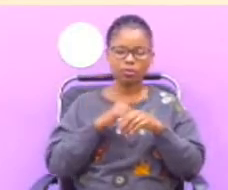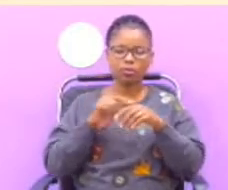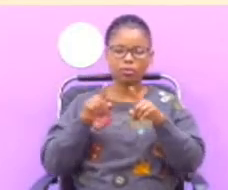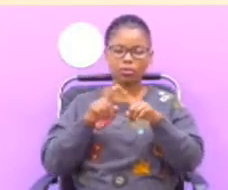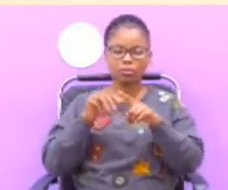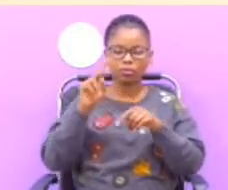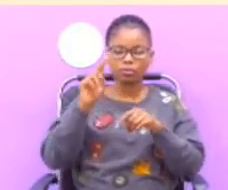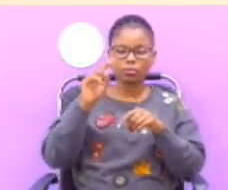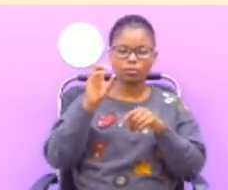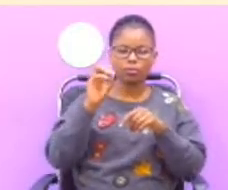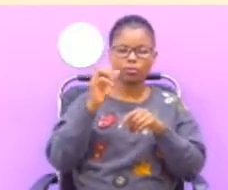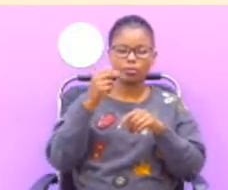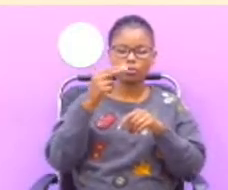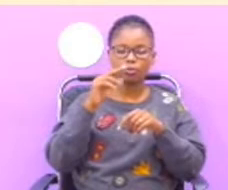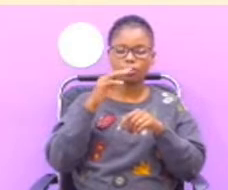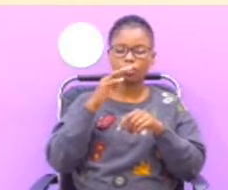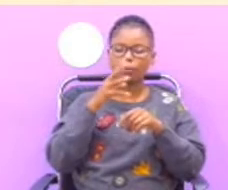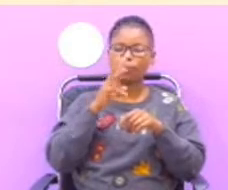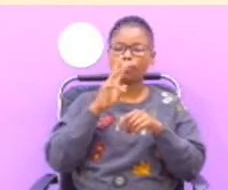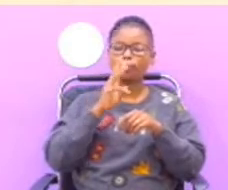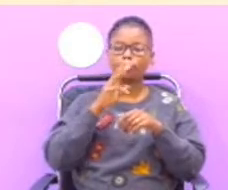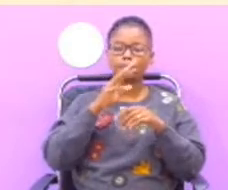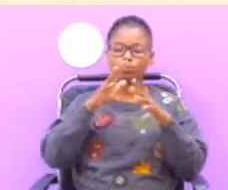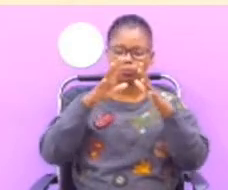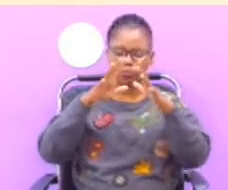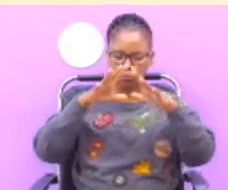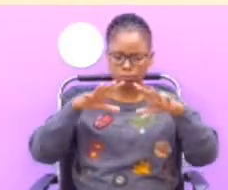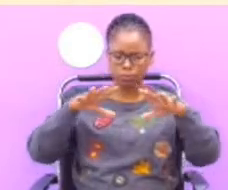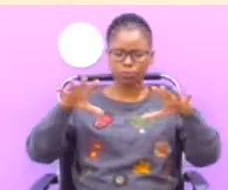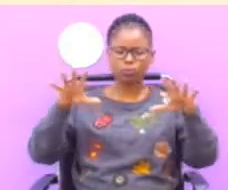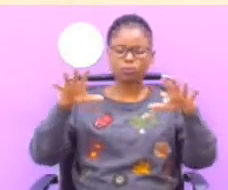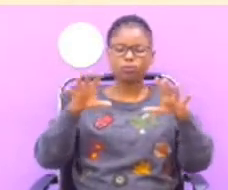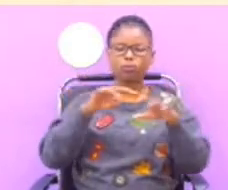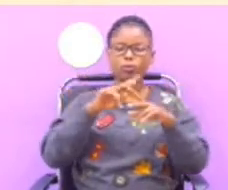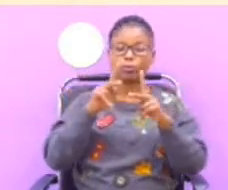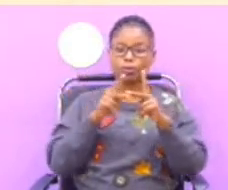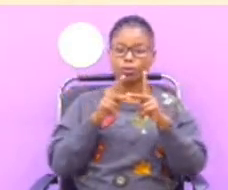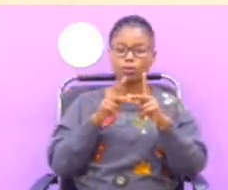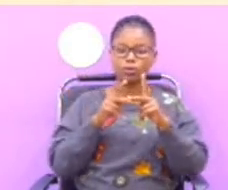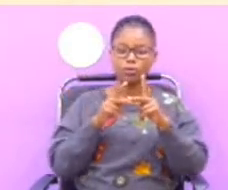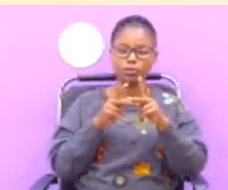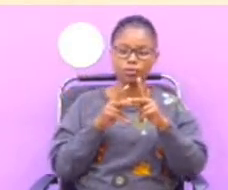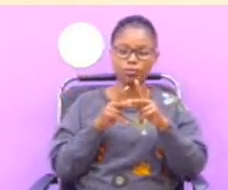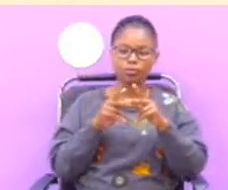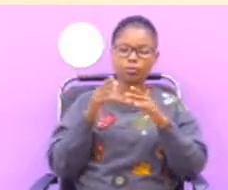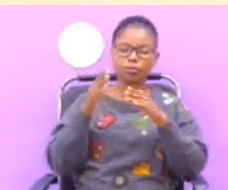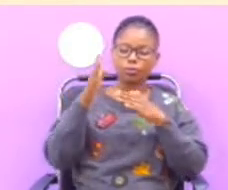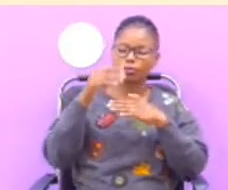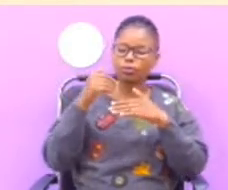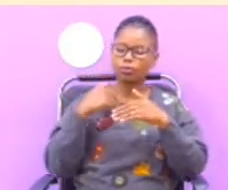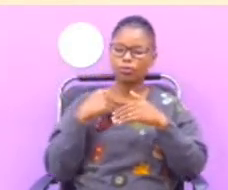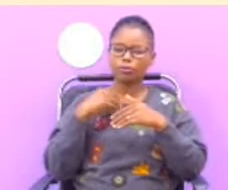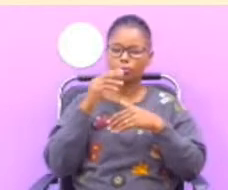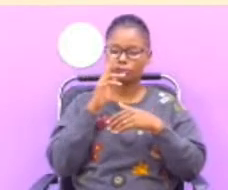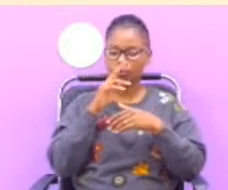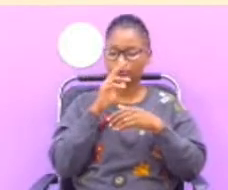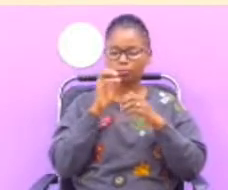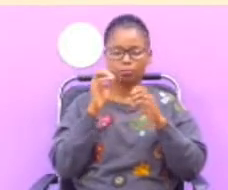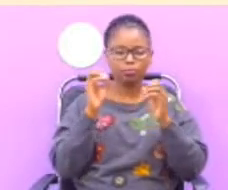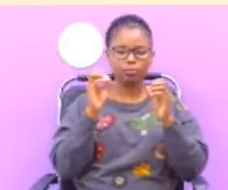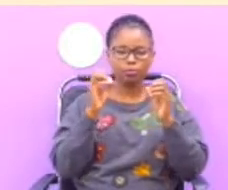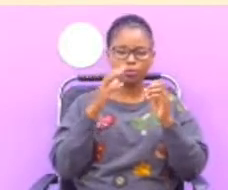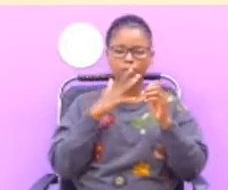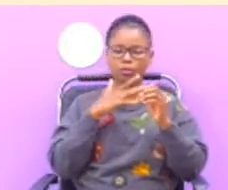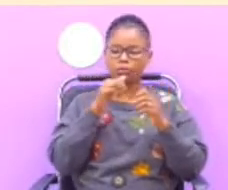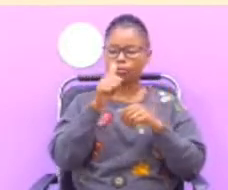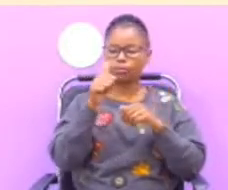Nuhu mai no maiyurire thi uyu ni ngai utari itheru na ni ngai